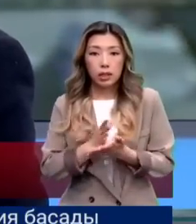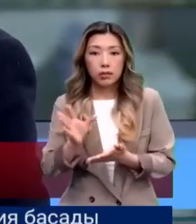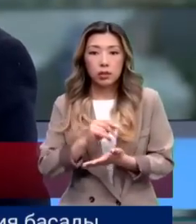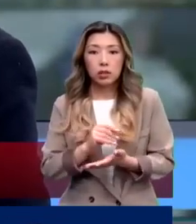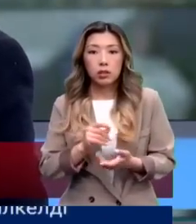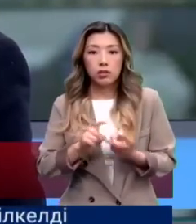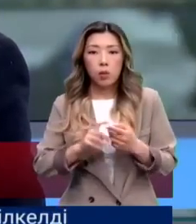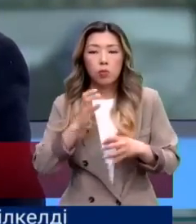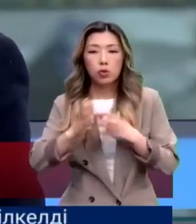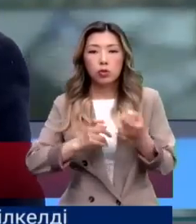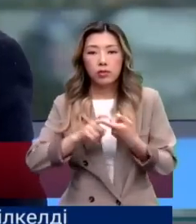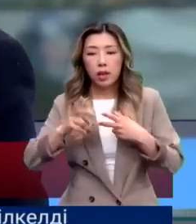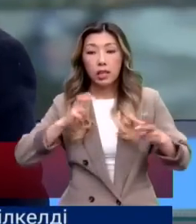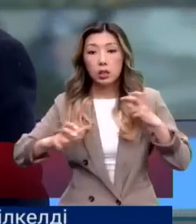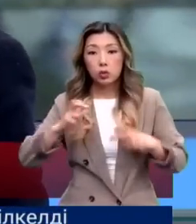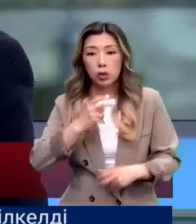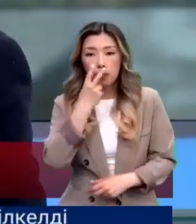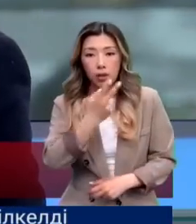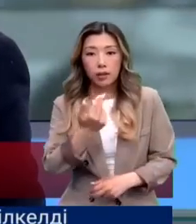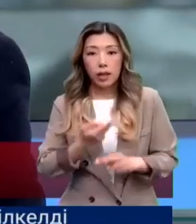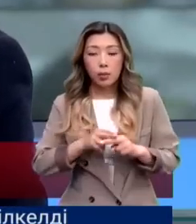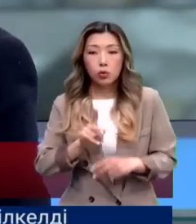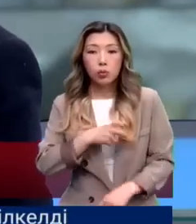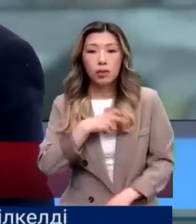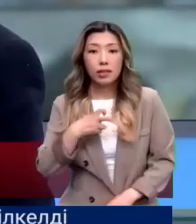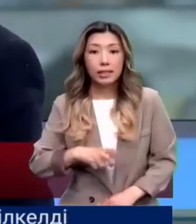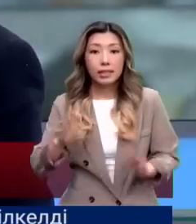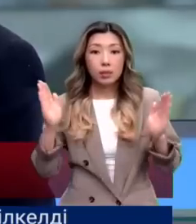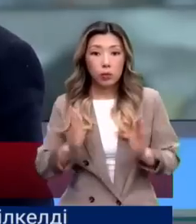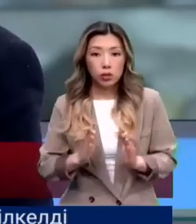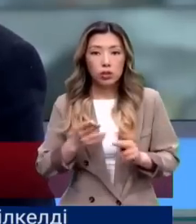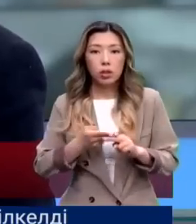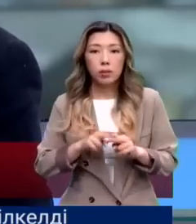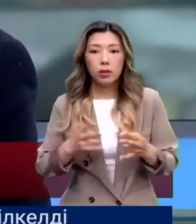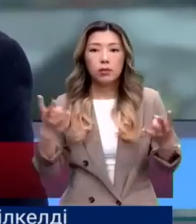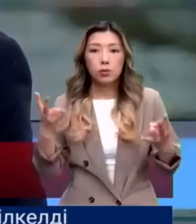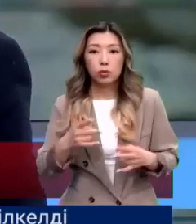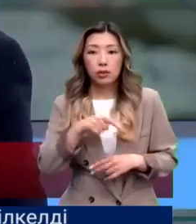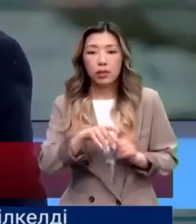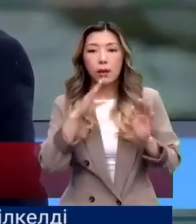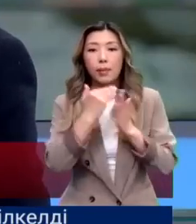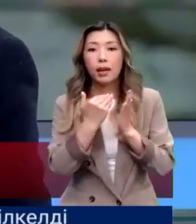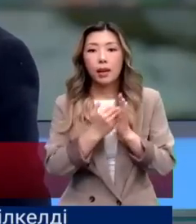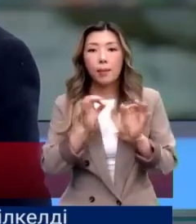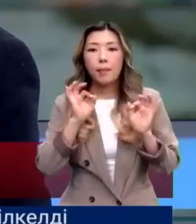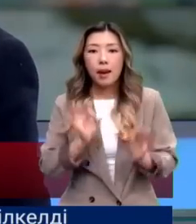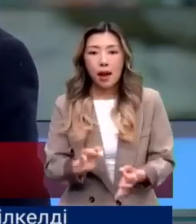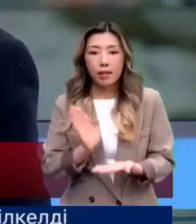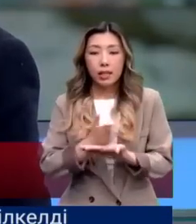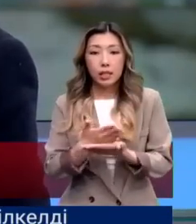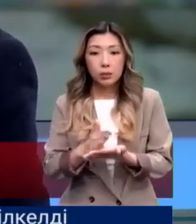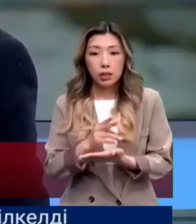уровне международных институтов. Поэтому, чтобы снизить эти риски, необходимо как раз-то в этой программе правильно перераспределить